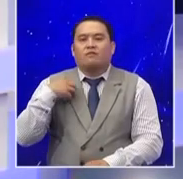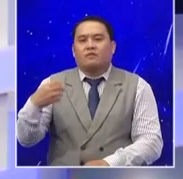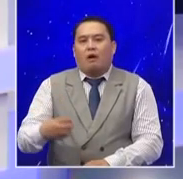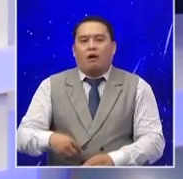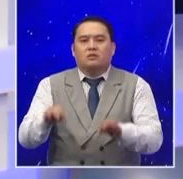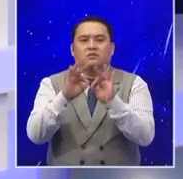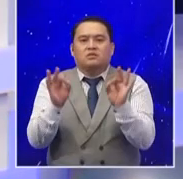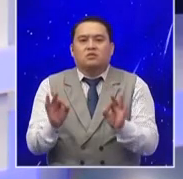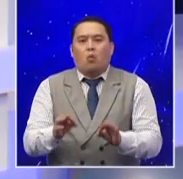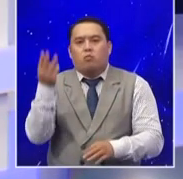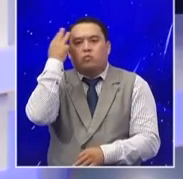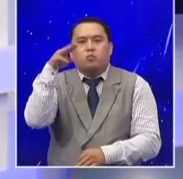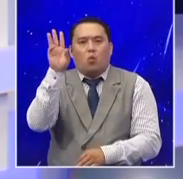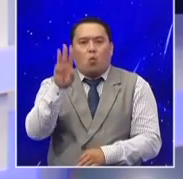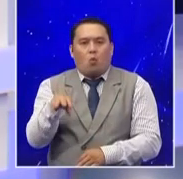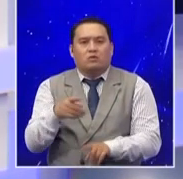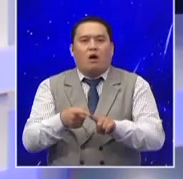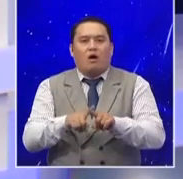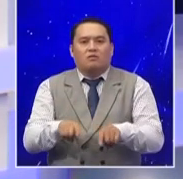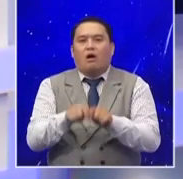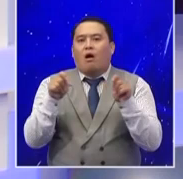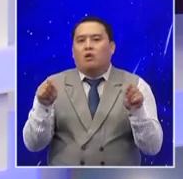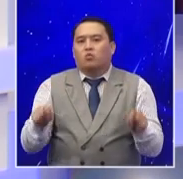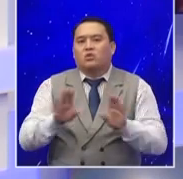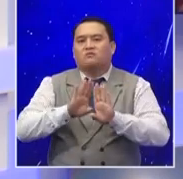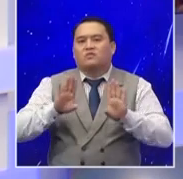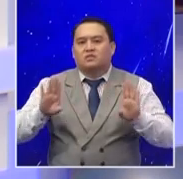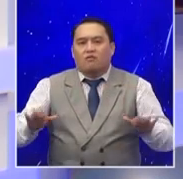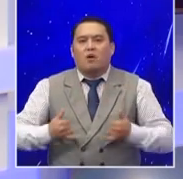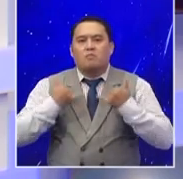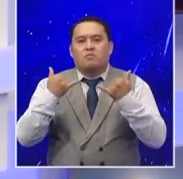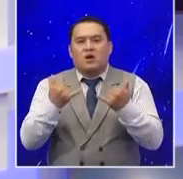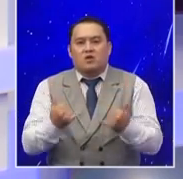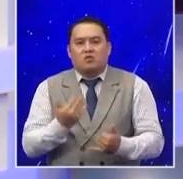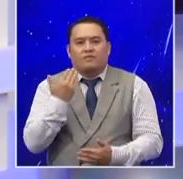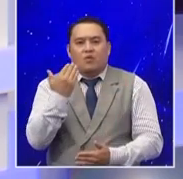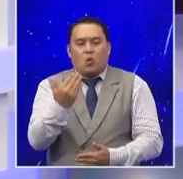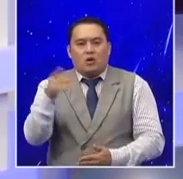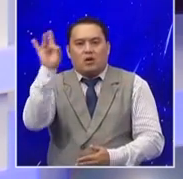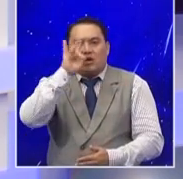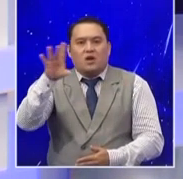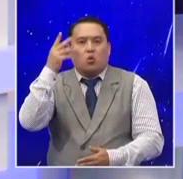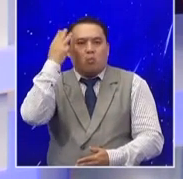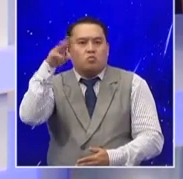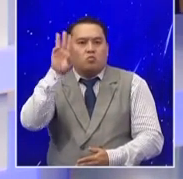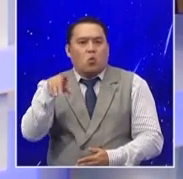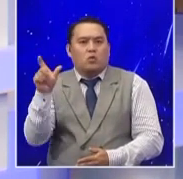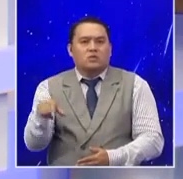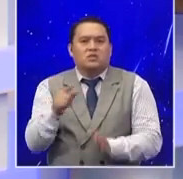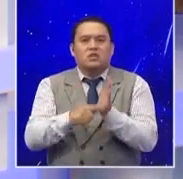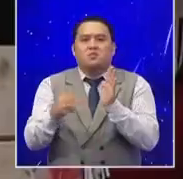Искусство, мода и диверсия. Во французском Лионе открылась выставка, посвященная Вивьен Вествуд, легендарному модельеру, который в